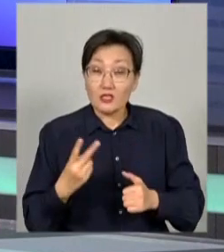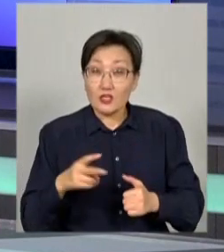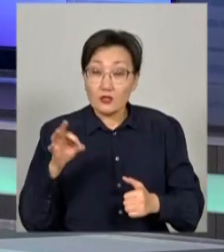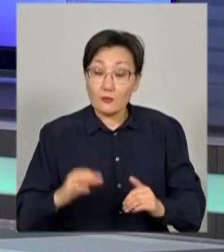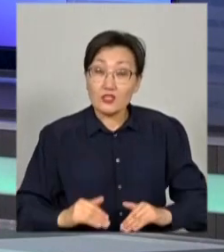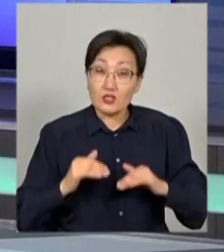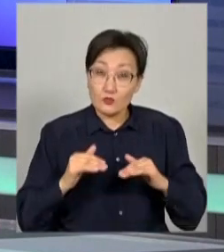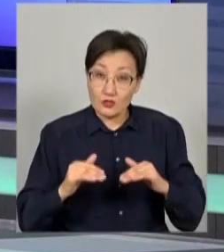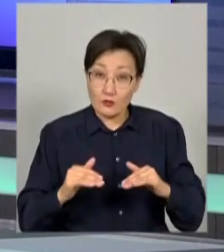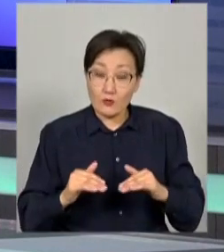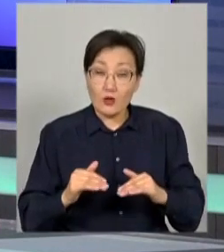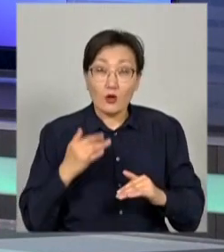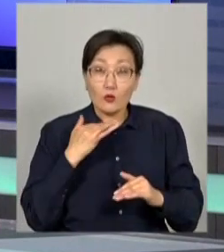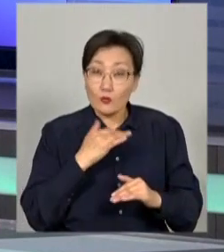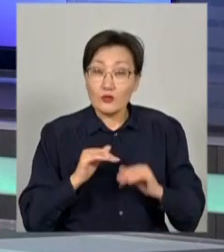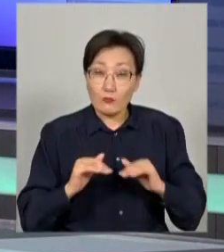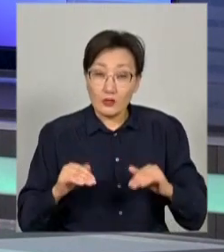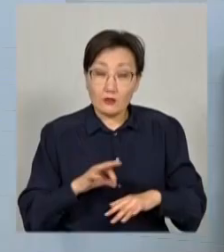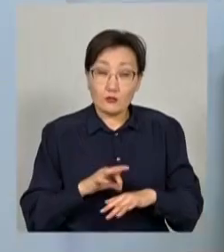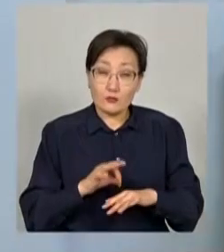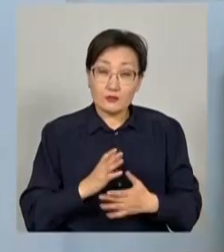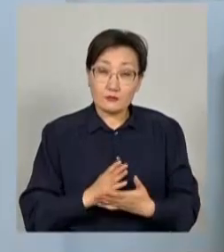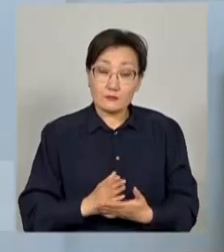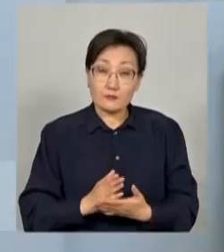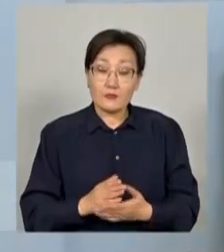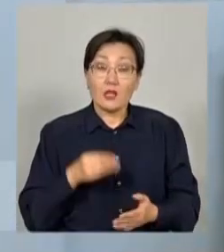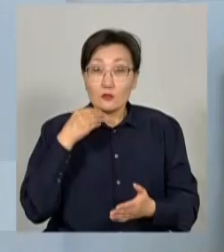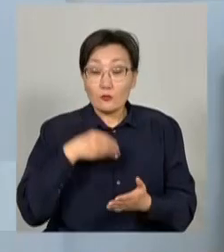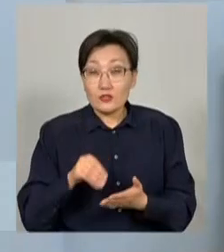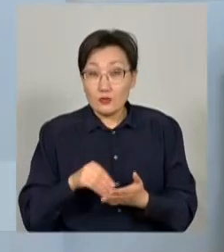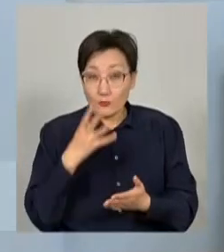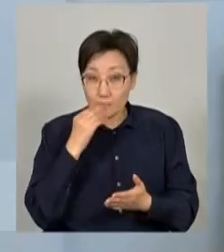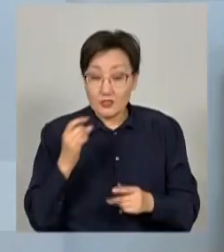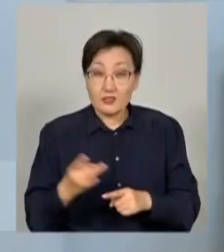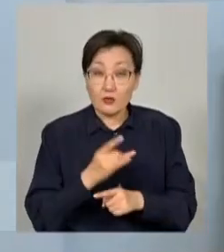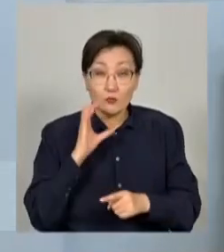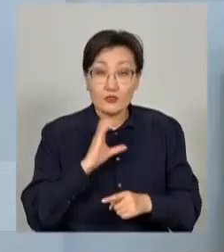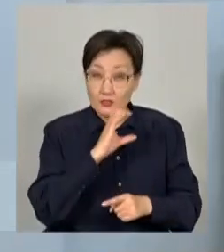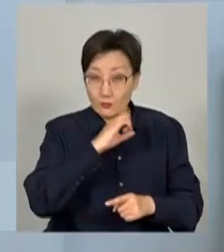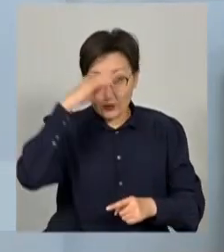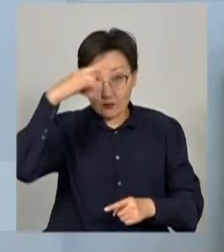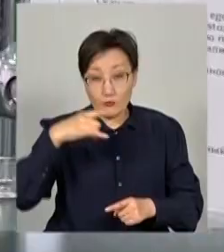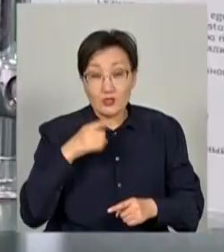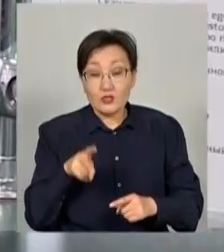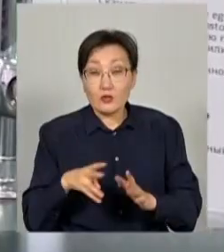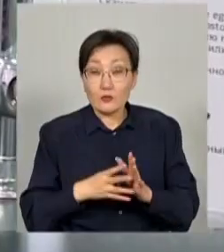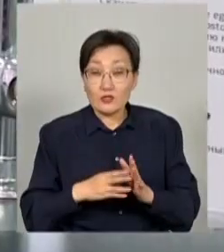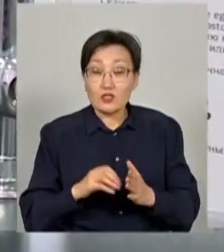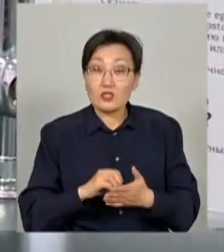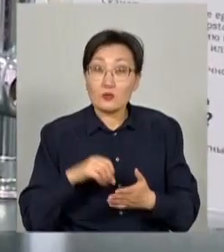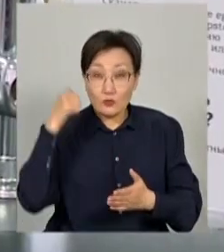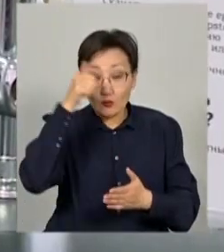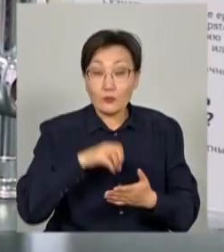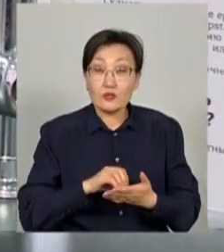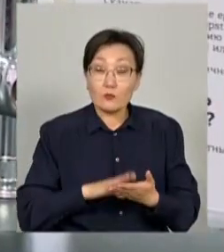42%-ға өсіпті. Дені балалар. Шошқа тұмауы алғаш рет солтүстік Қазақстан облысында 2009 жылы тіркеліпті.